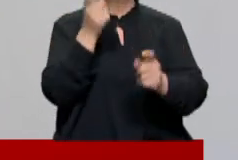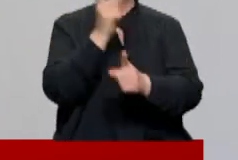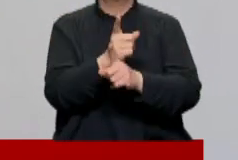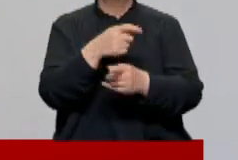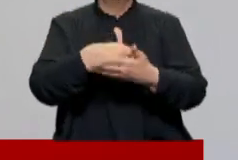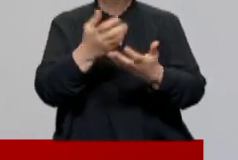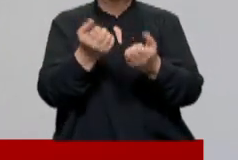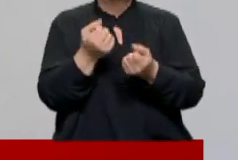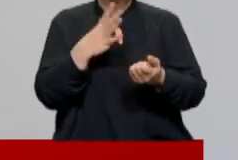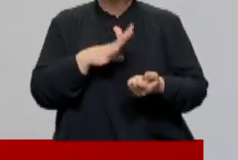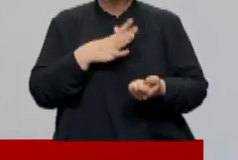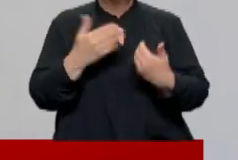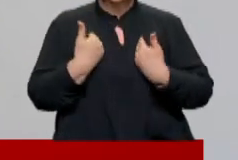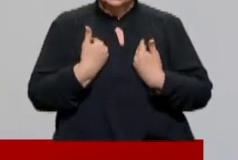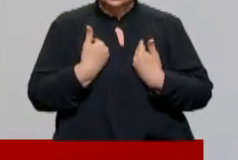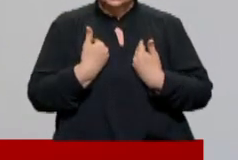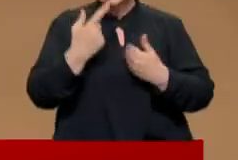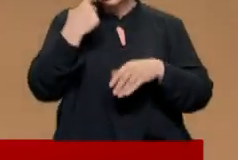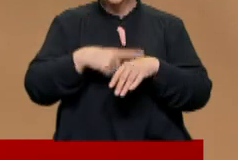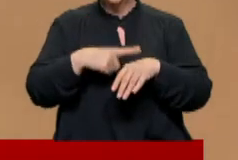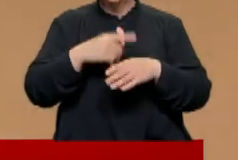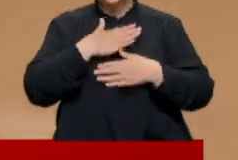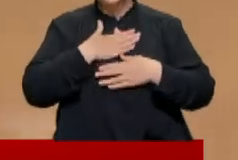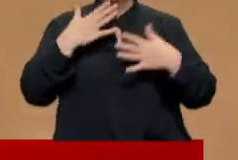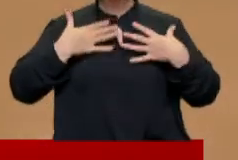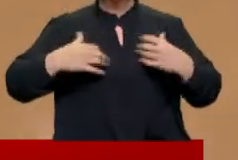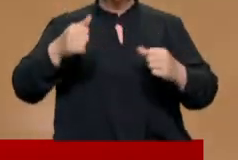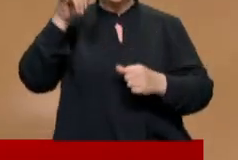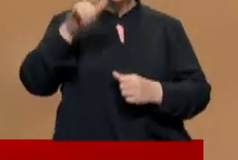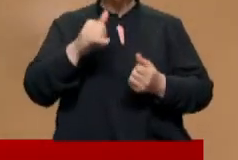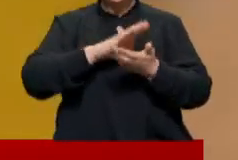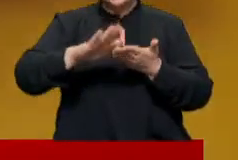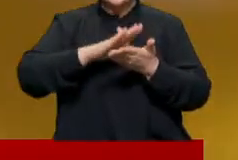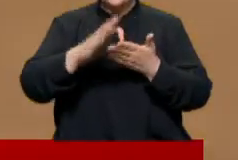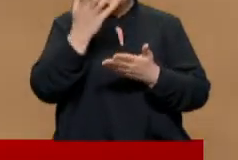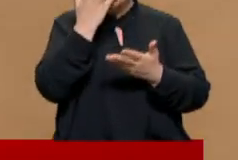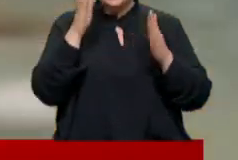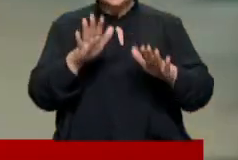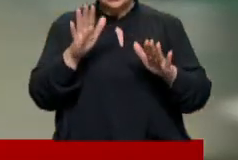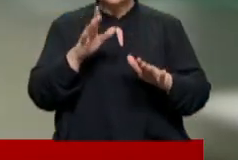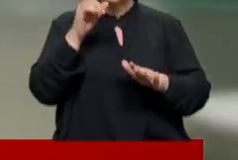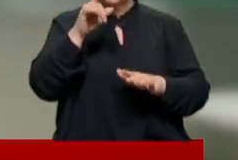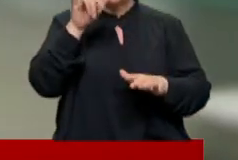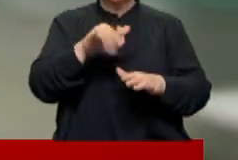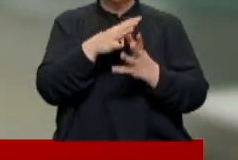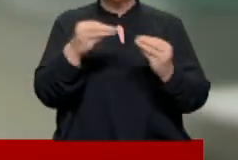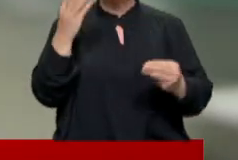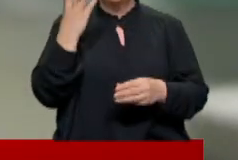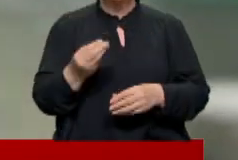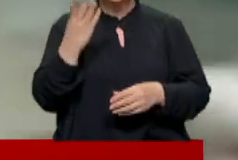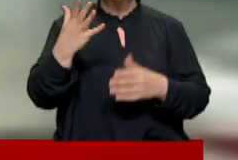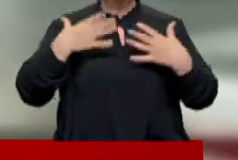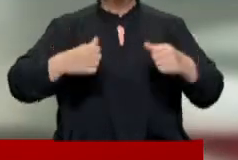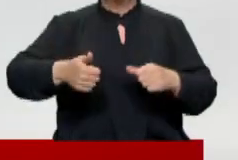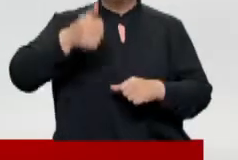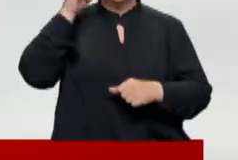da karşılığını almamız gerektiğine inanıyoruz. Sağlıkçılar haklarının iyileştirilmesini beklerken bir hak kaybına daha uğradı.